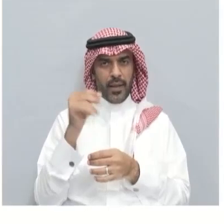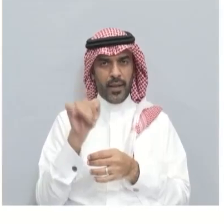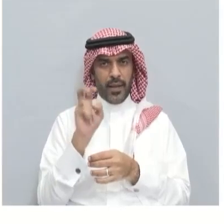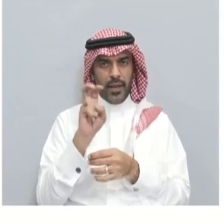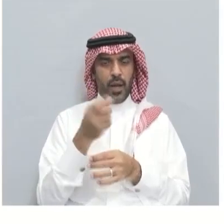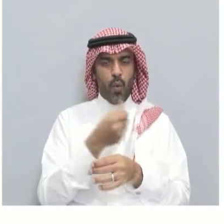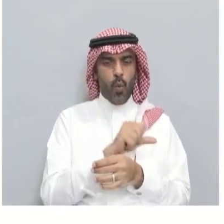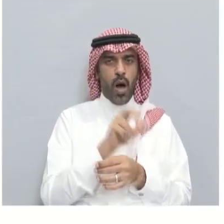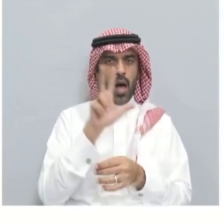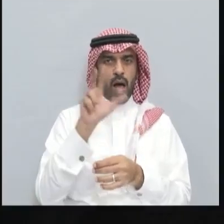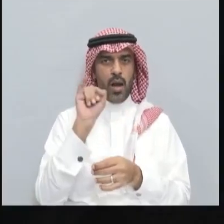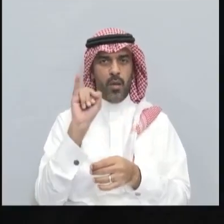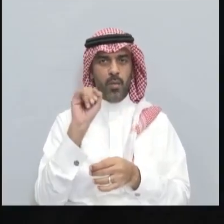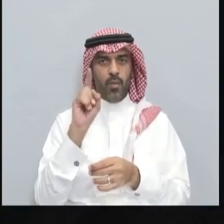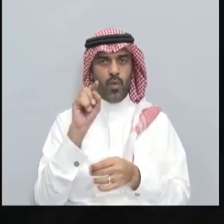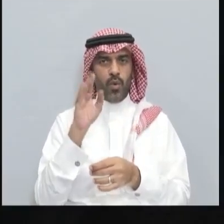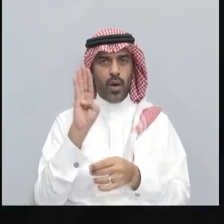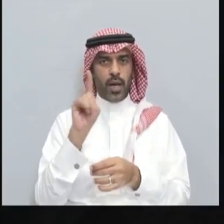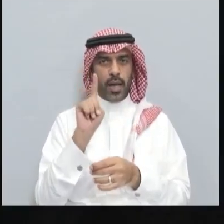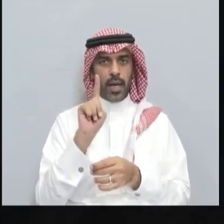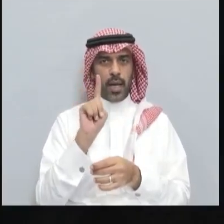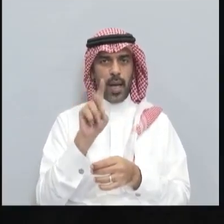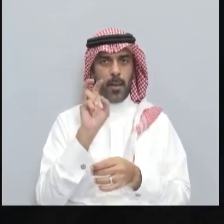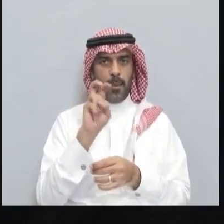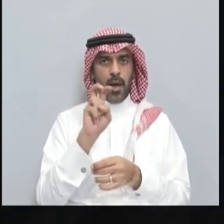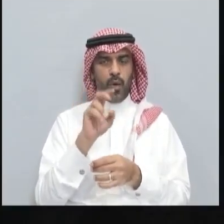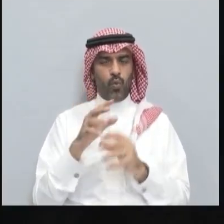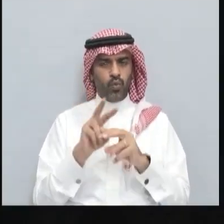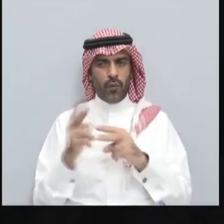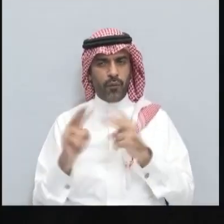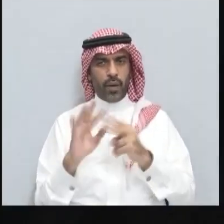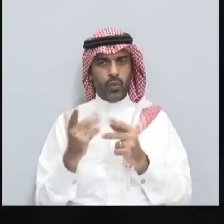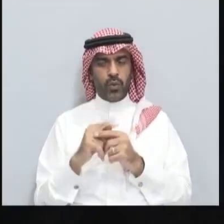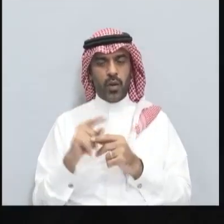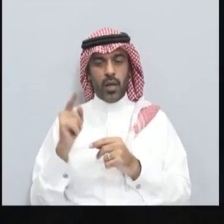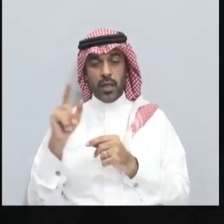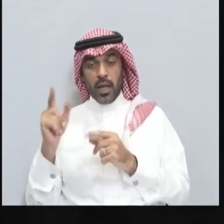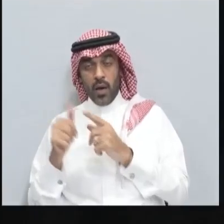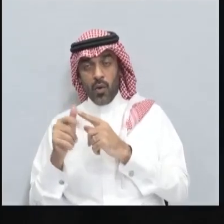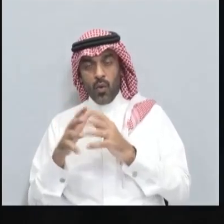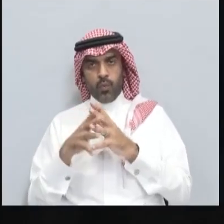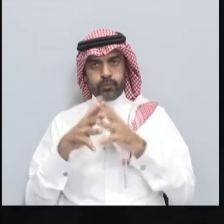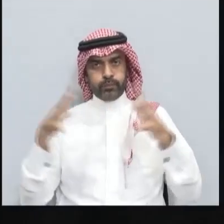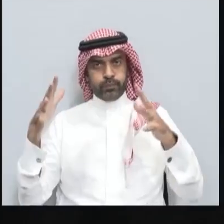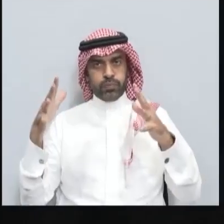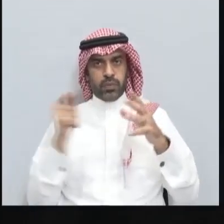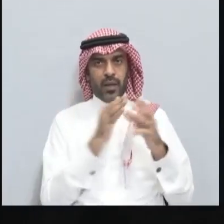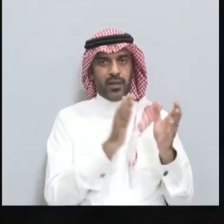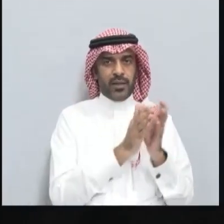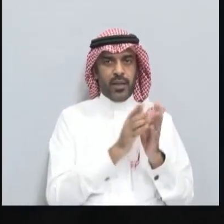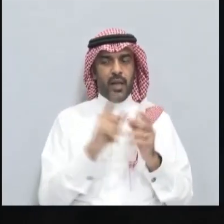بينهم براكين درعيه اكبر حجم من البراكين المركبه براكين درعيه كميه السليكا ماذا